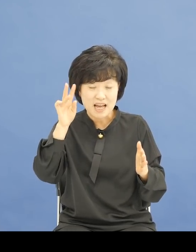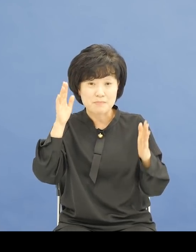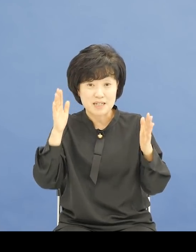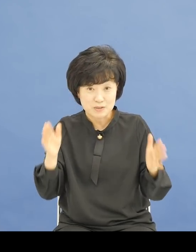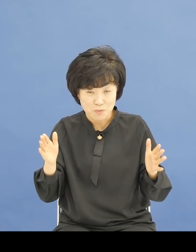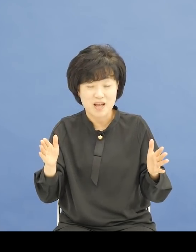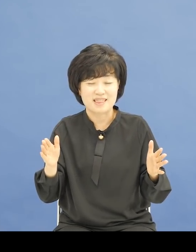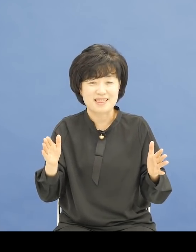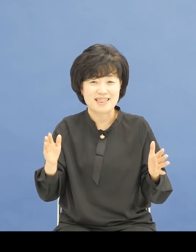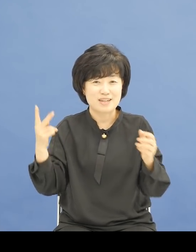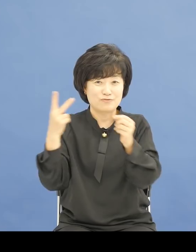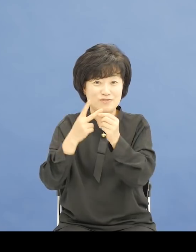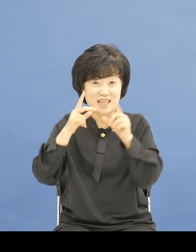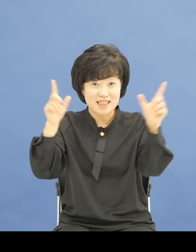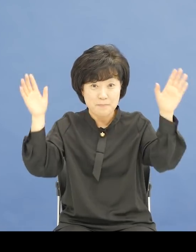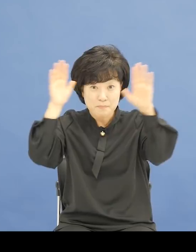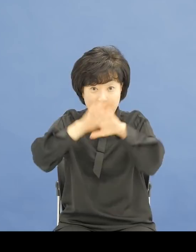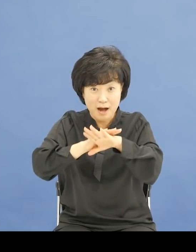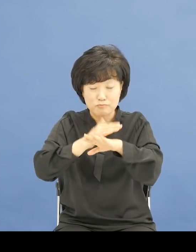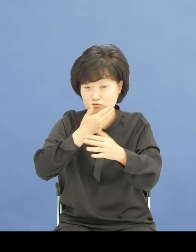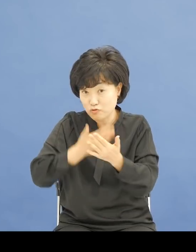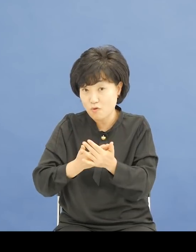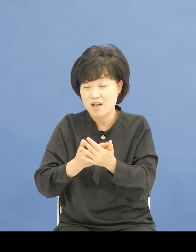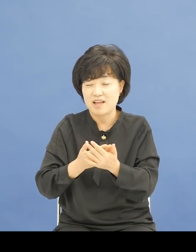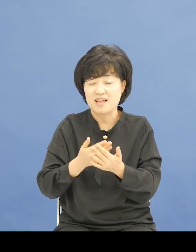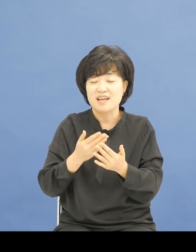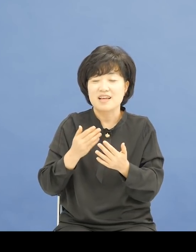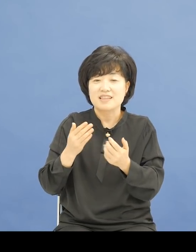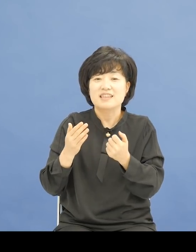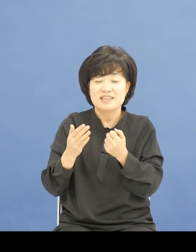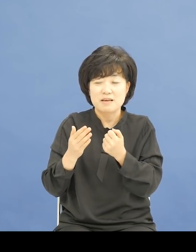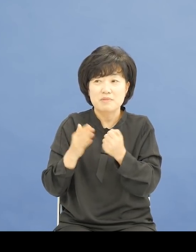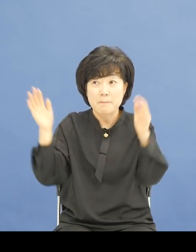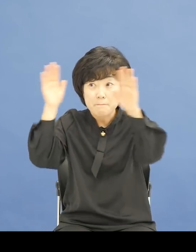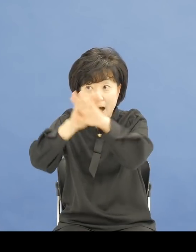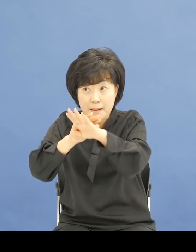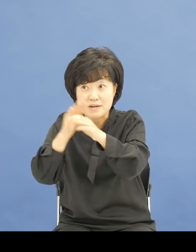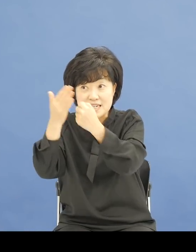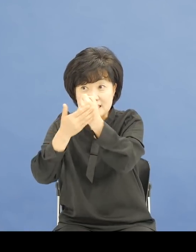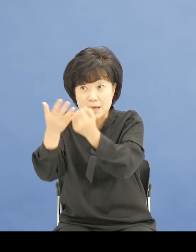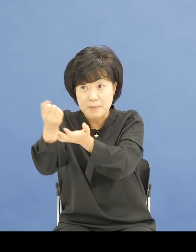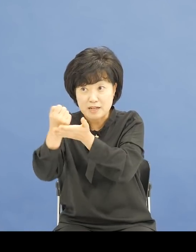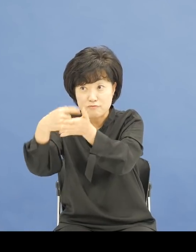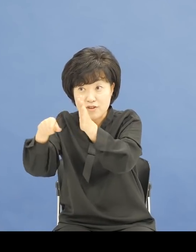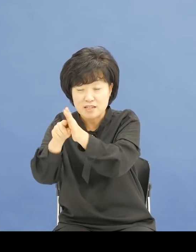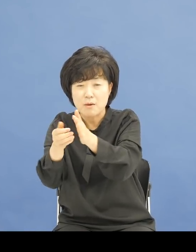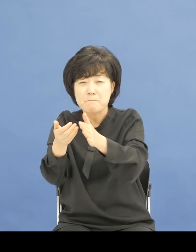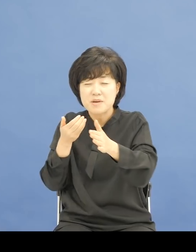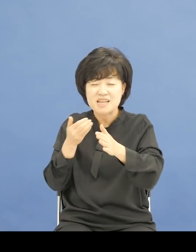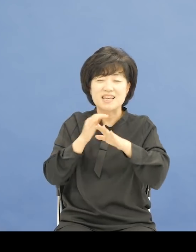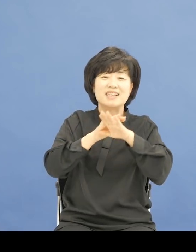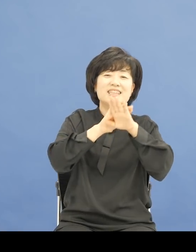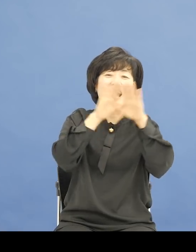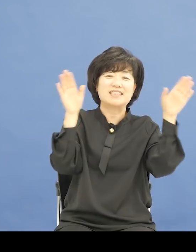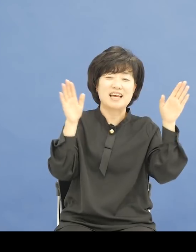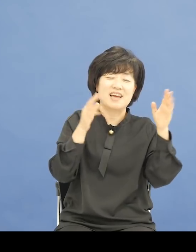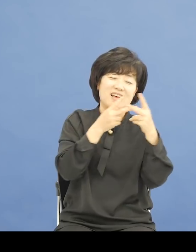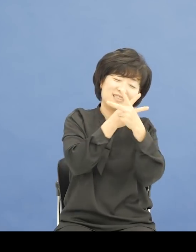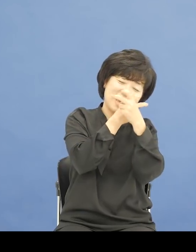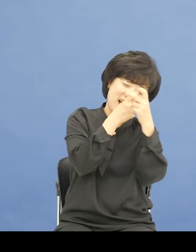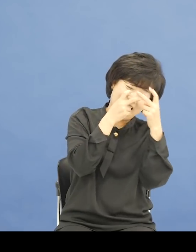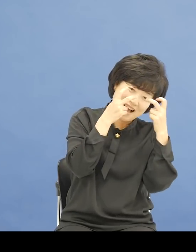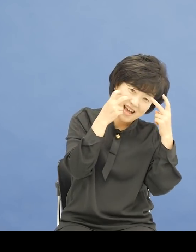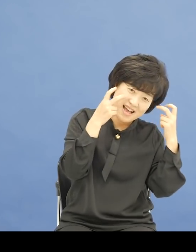둘째 날 저녁은 이제 절정이지 않습니까? 네네. 그래서 점심 시간에 이제 식사하고 저희는 은혜 받으라고 낮잠 시간을 좀 에너지를